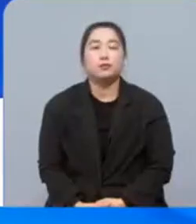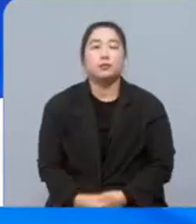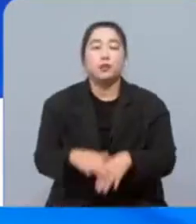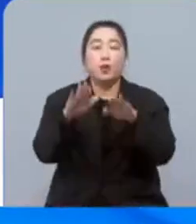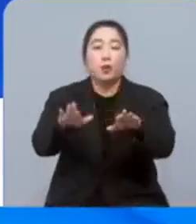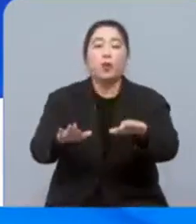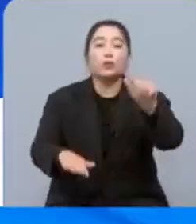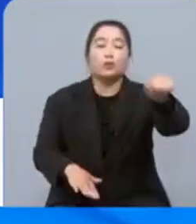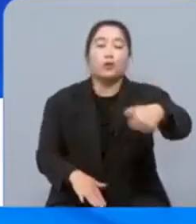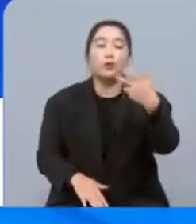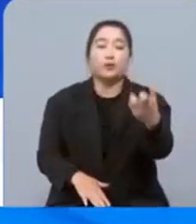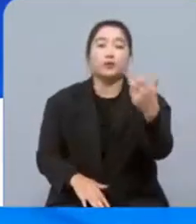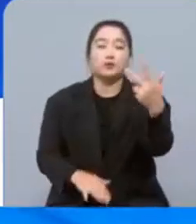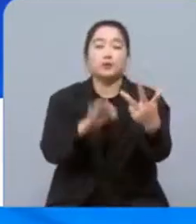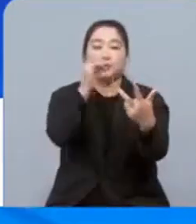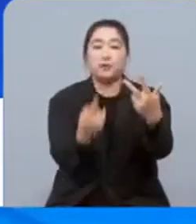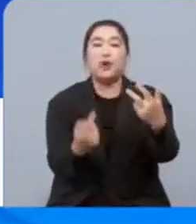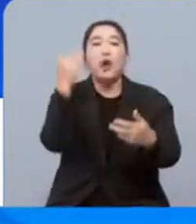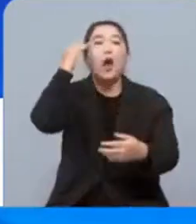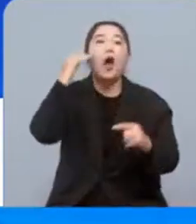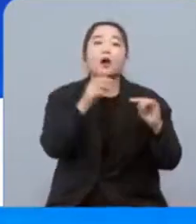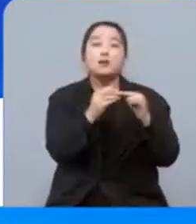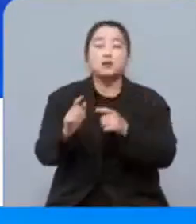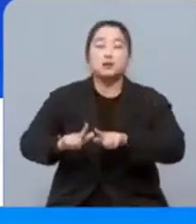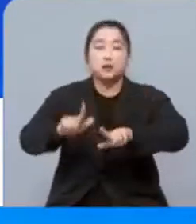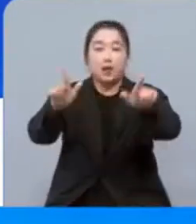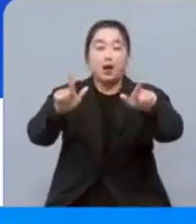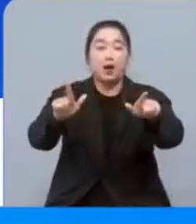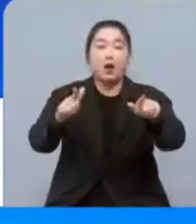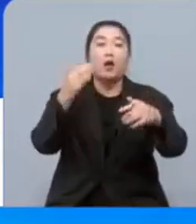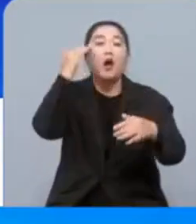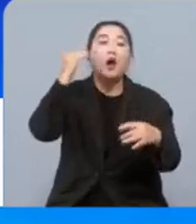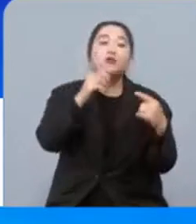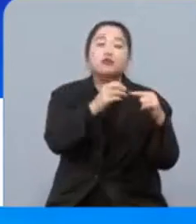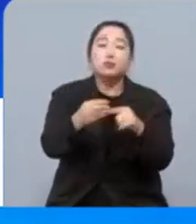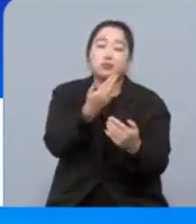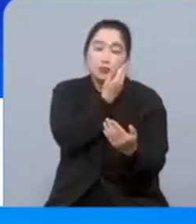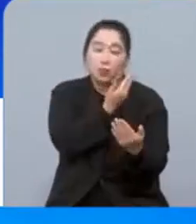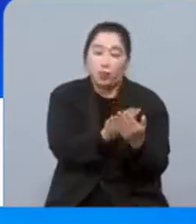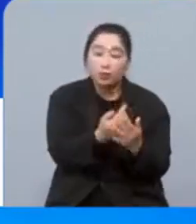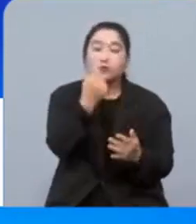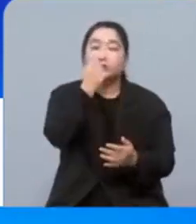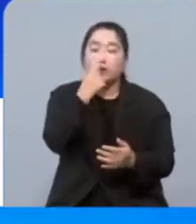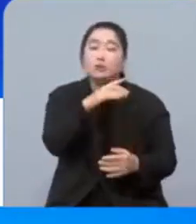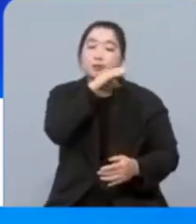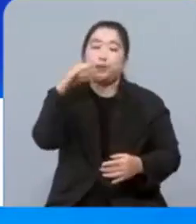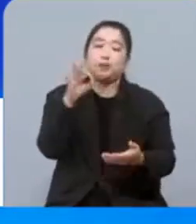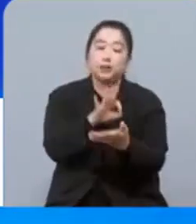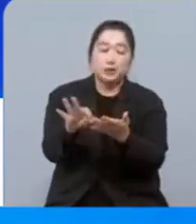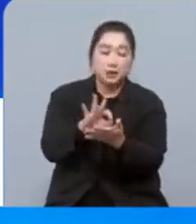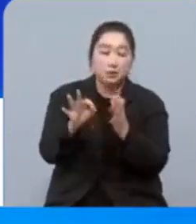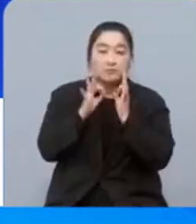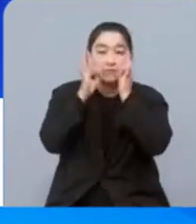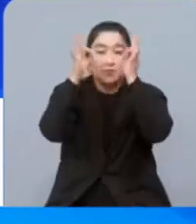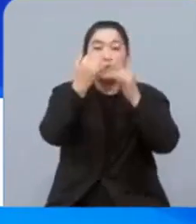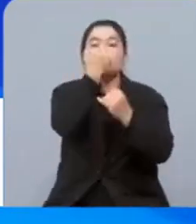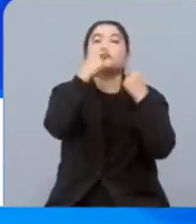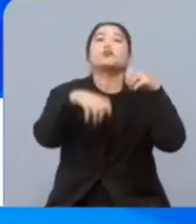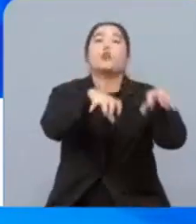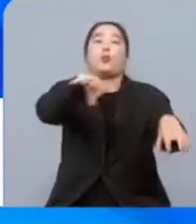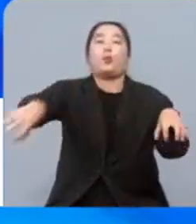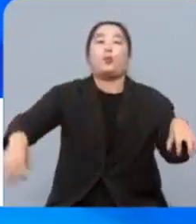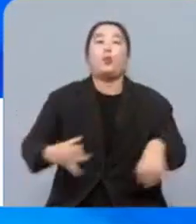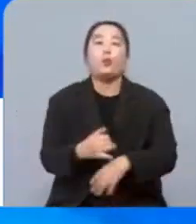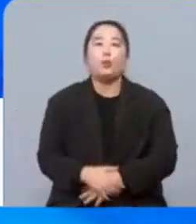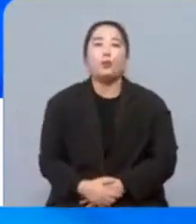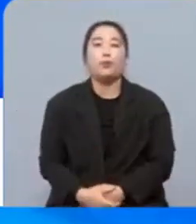오늘은 577번째 한글날입니다. 소중한 우리말과 글을 제대로 배우고 바르게 쓰려는 노력이 충북 곳곳에서 이어지고